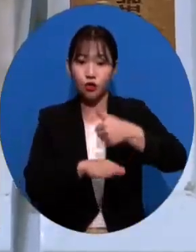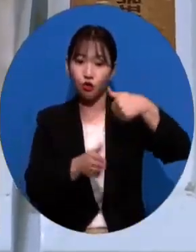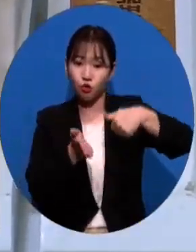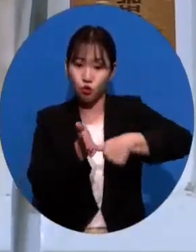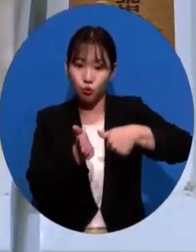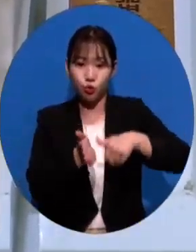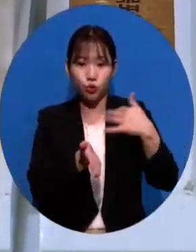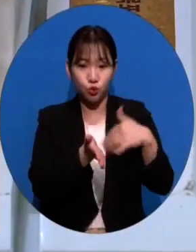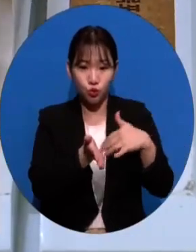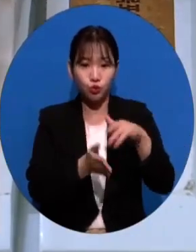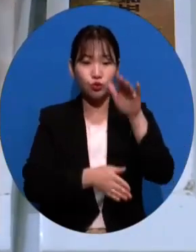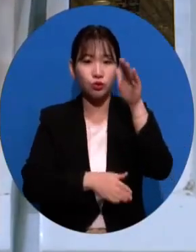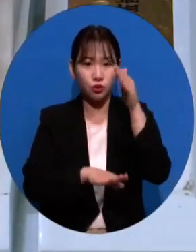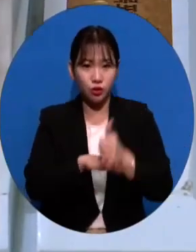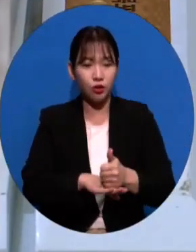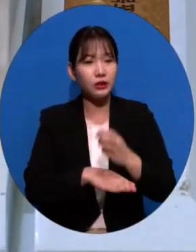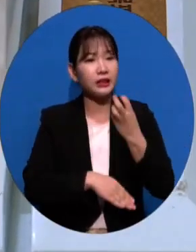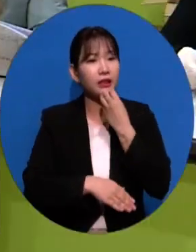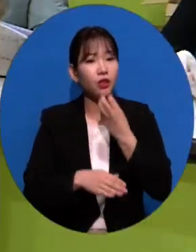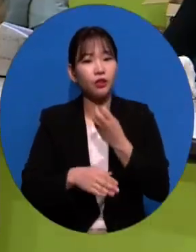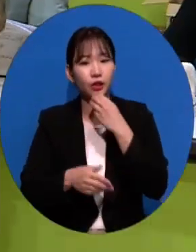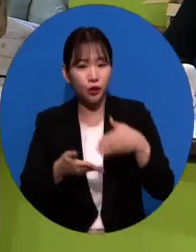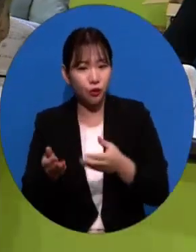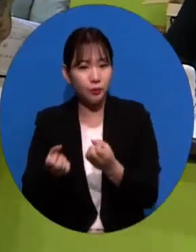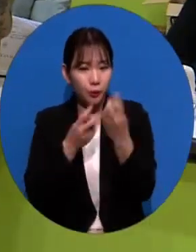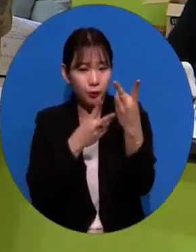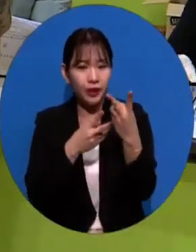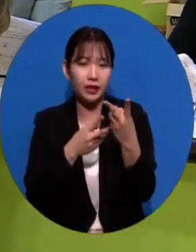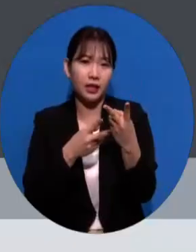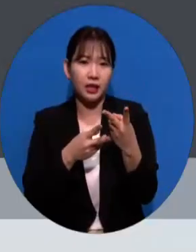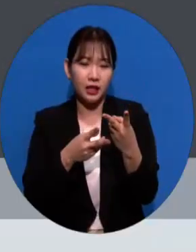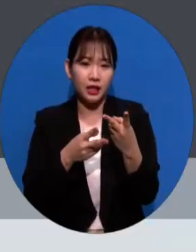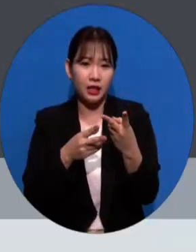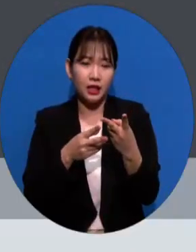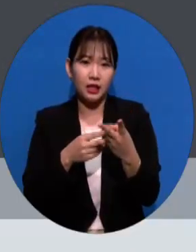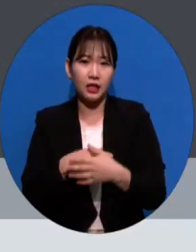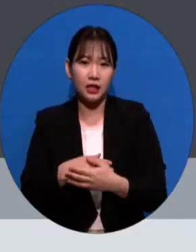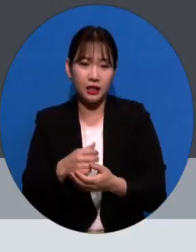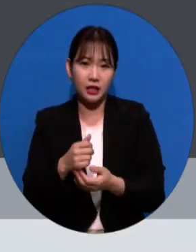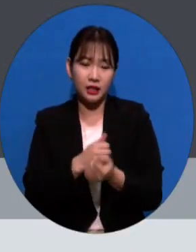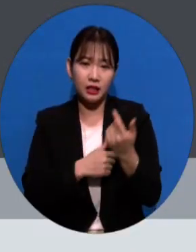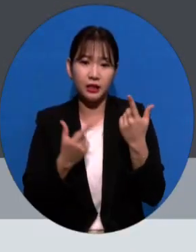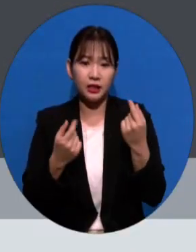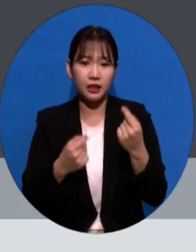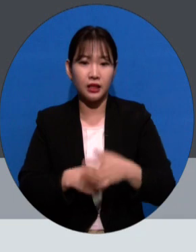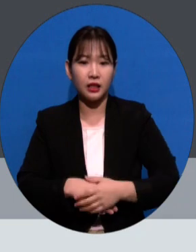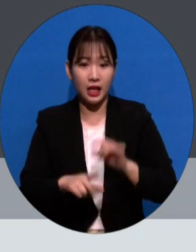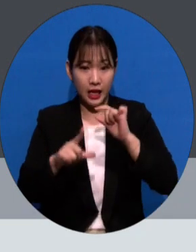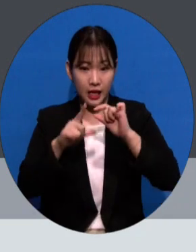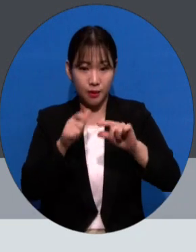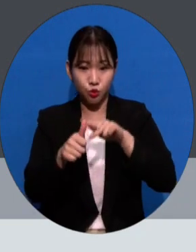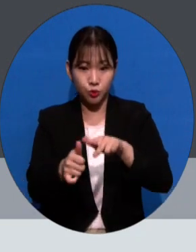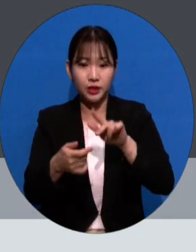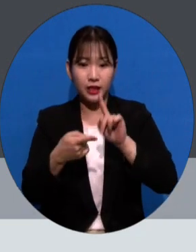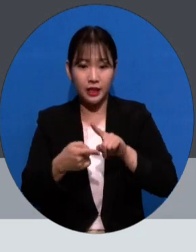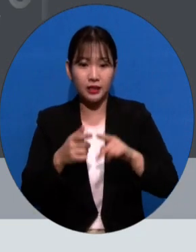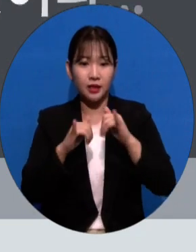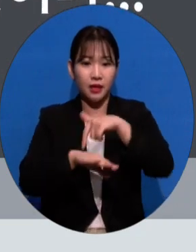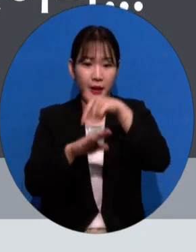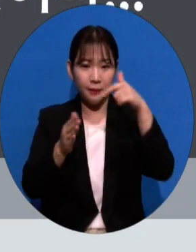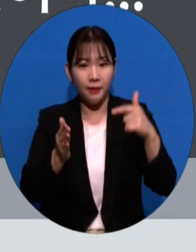투표율은 결국 서울 수도권에 보내는 신호였던 겁니다. 특정 후보를 향한 사람들의